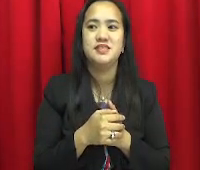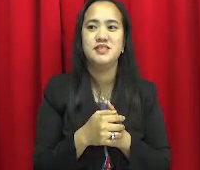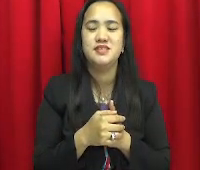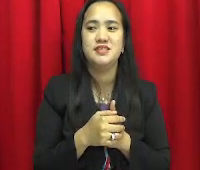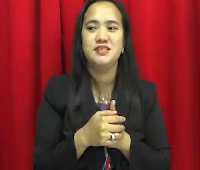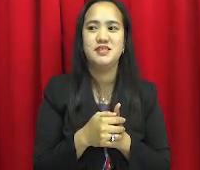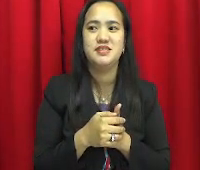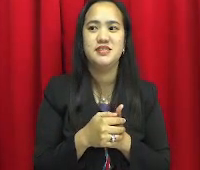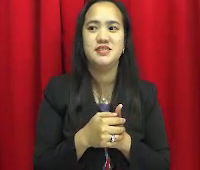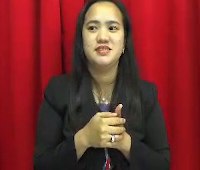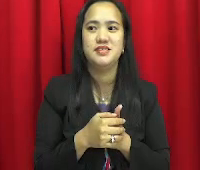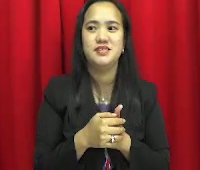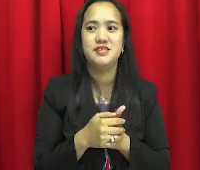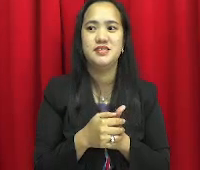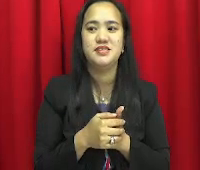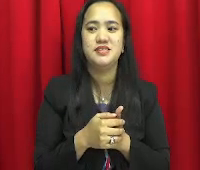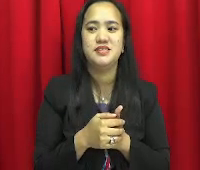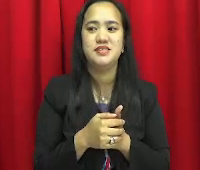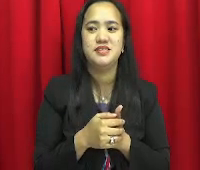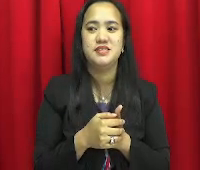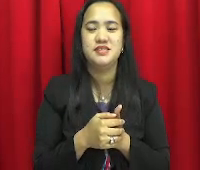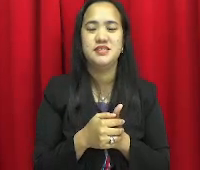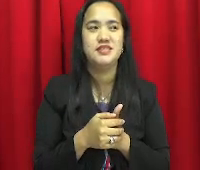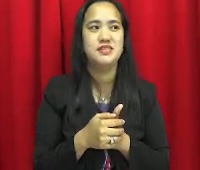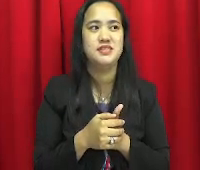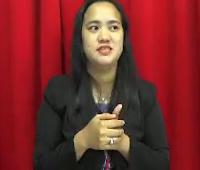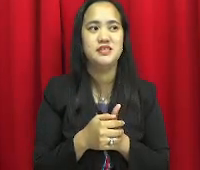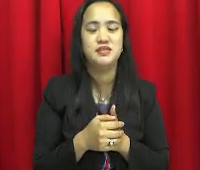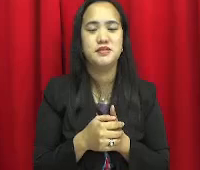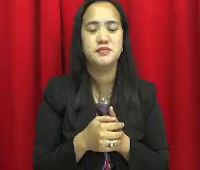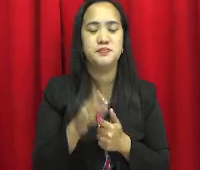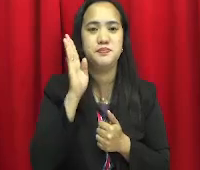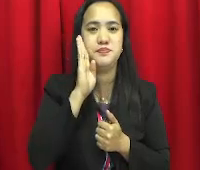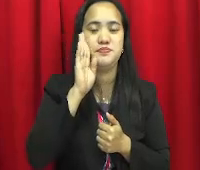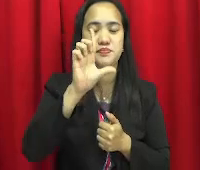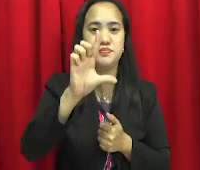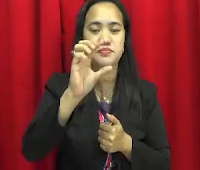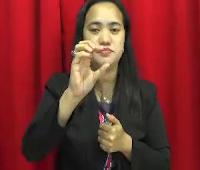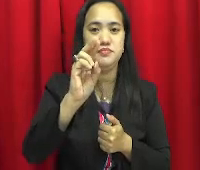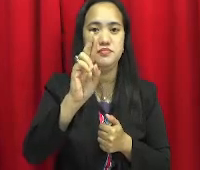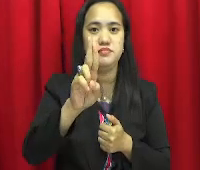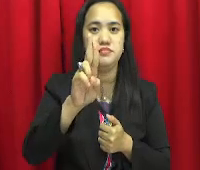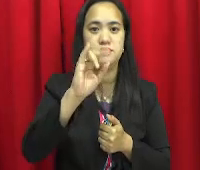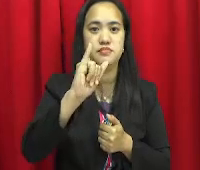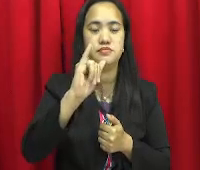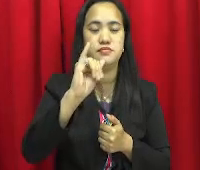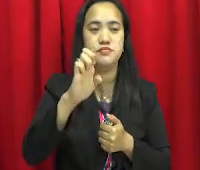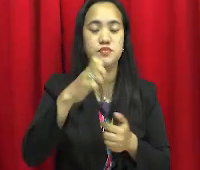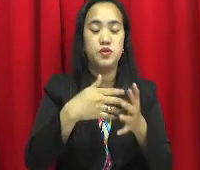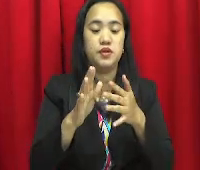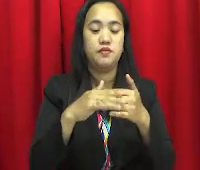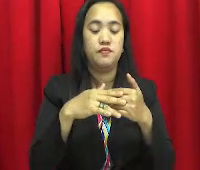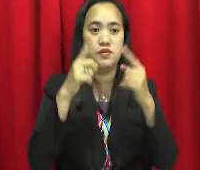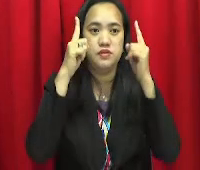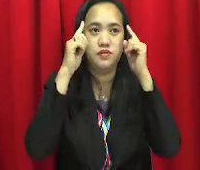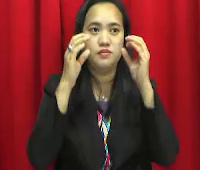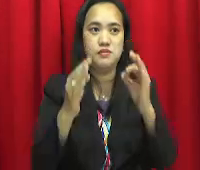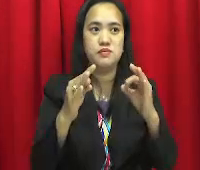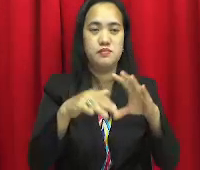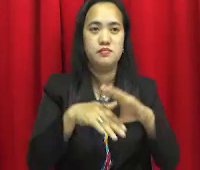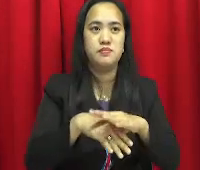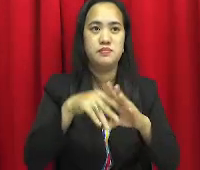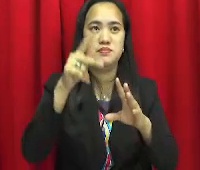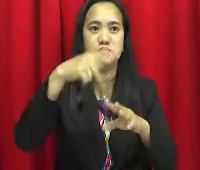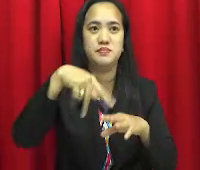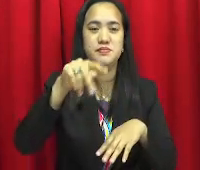siya. Opo. Akalain mo grabe. Kaya sabi ni Pastor Louie sa akin, ano man decision niya sa ministry, ay baka siyang magpastor ng